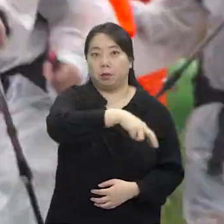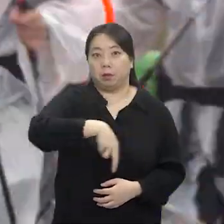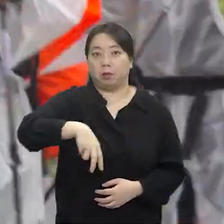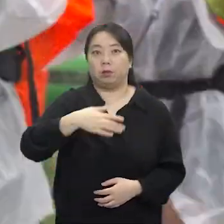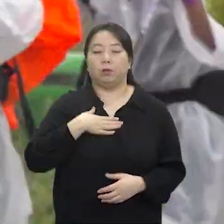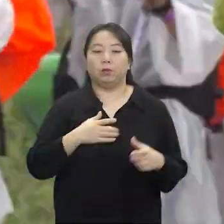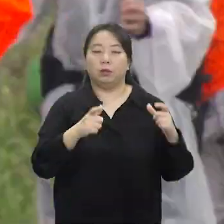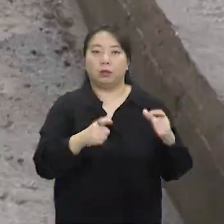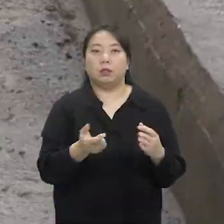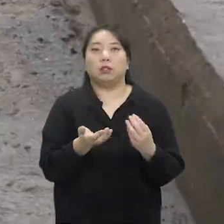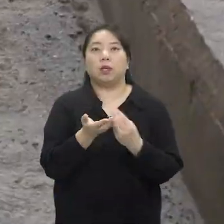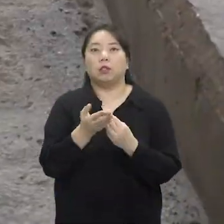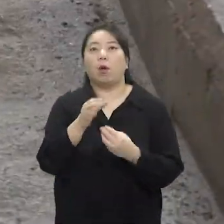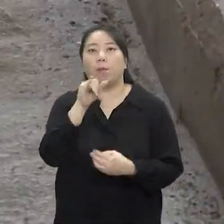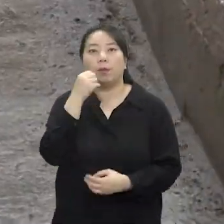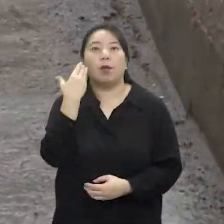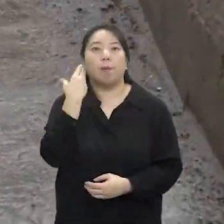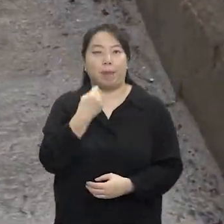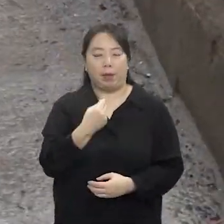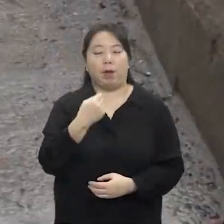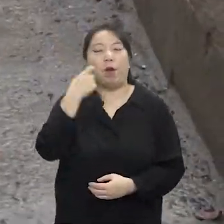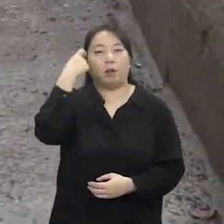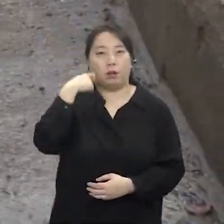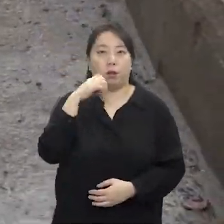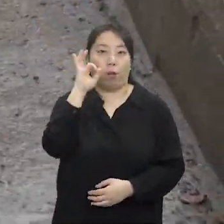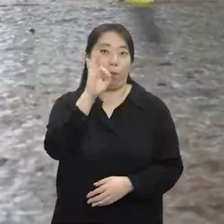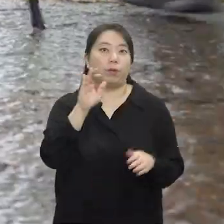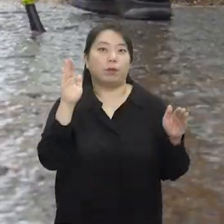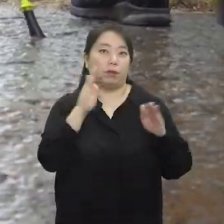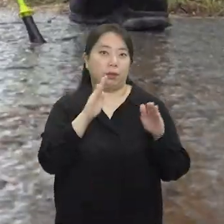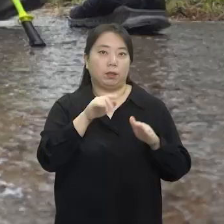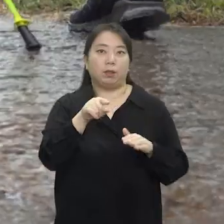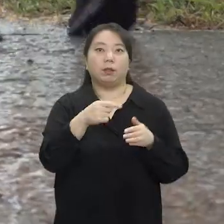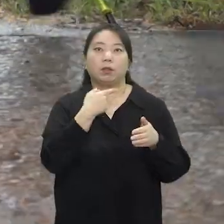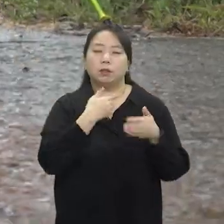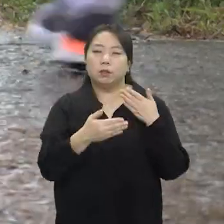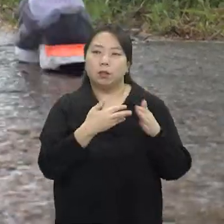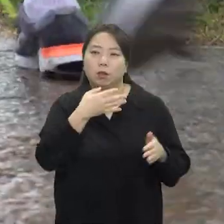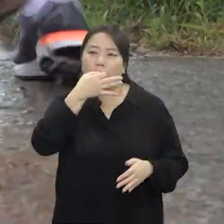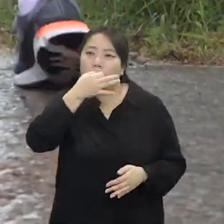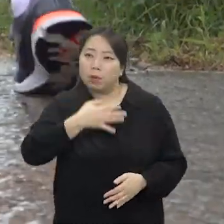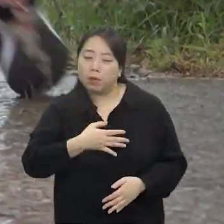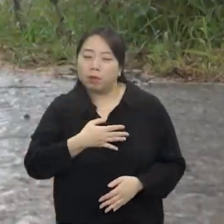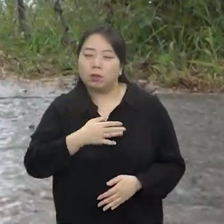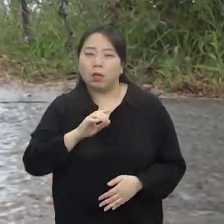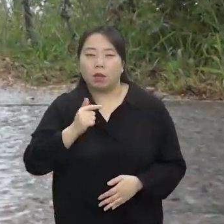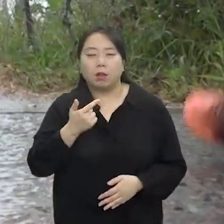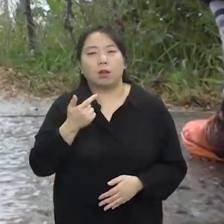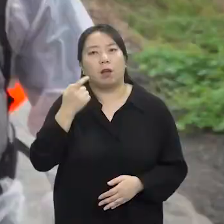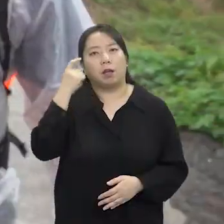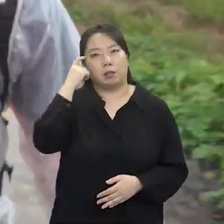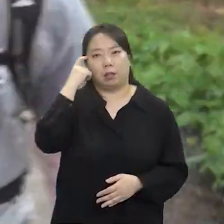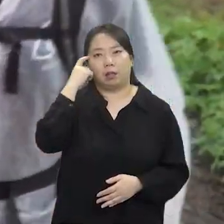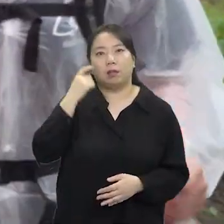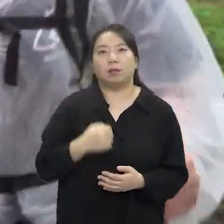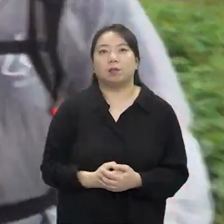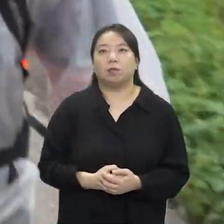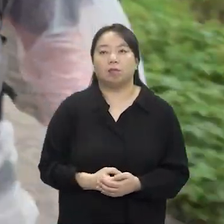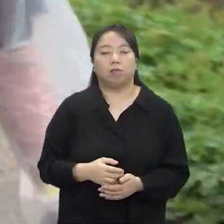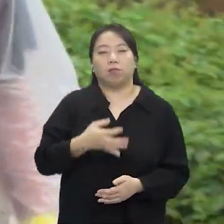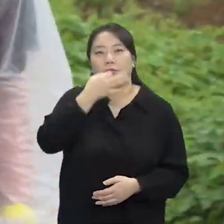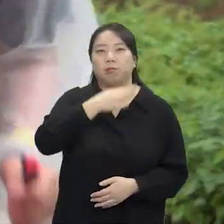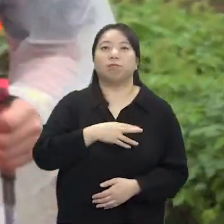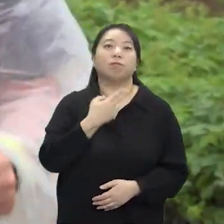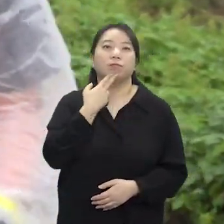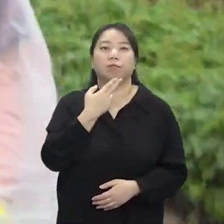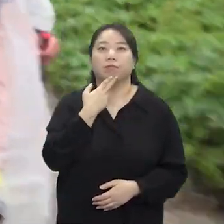지역 섬이 가진 매력을 느껴보는 학생들. 이런 체험들이 힘들진 않을까요? 아유, 힘들지